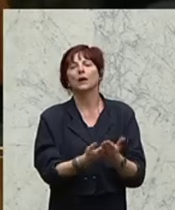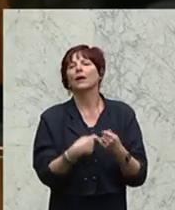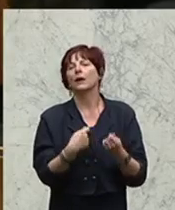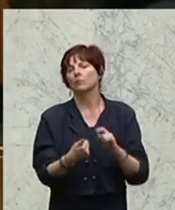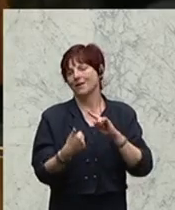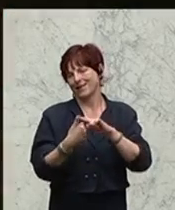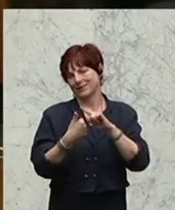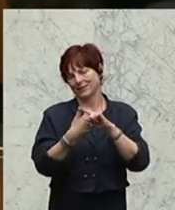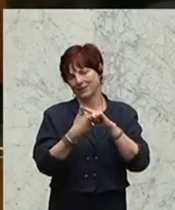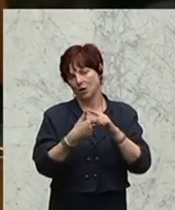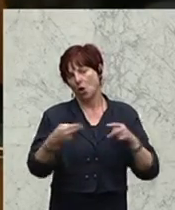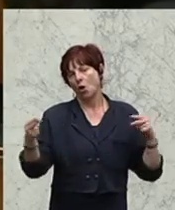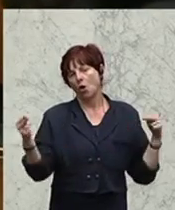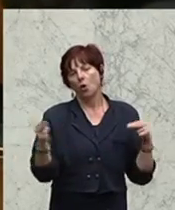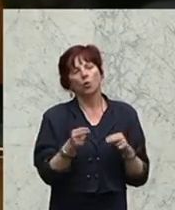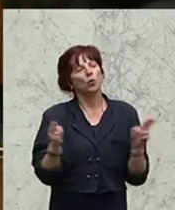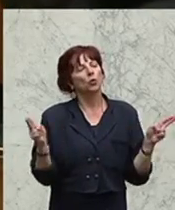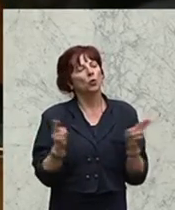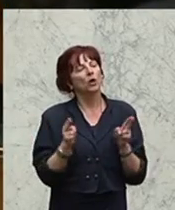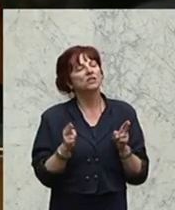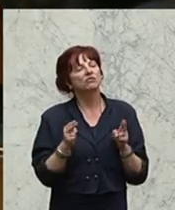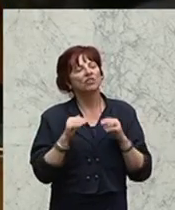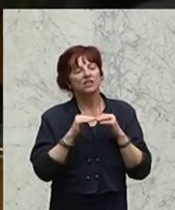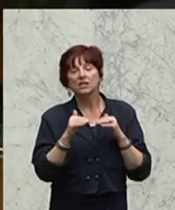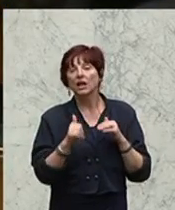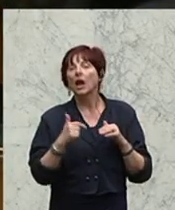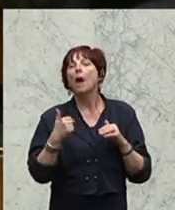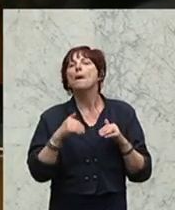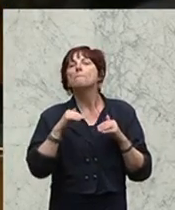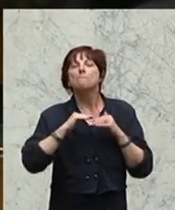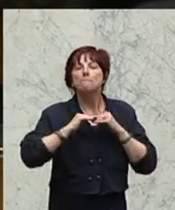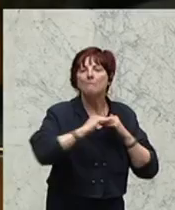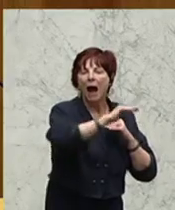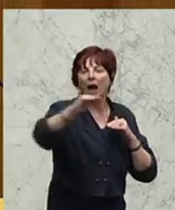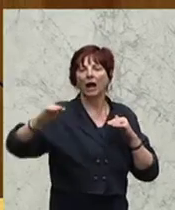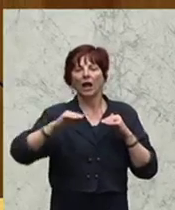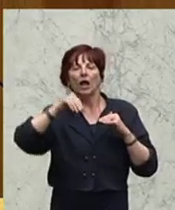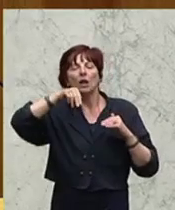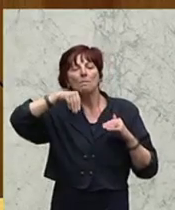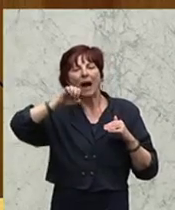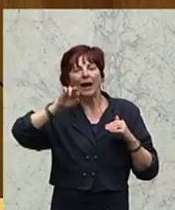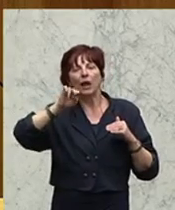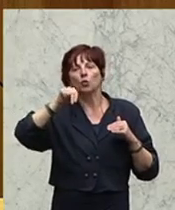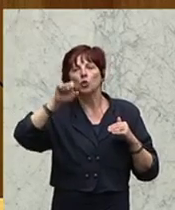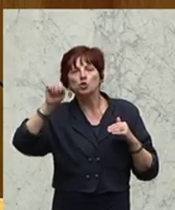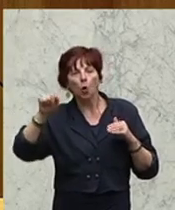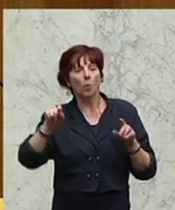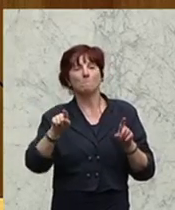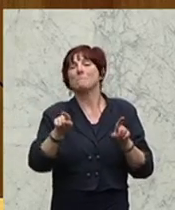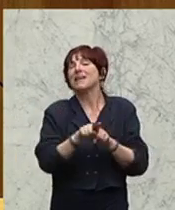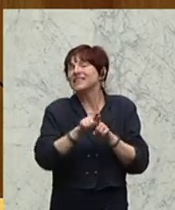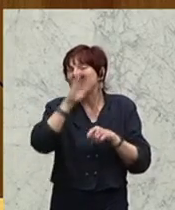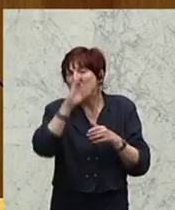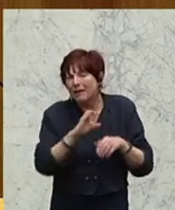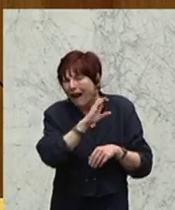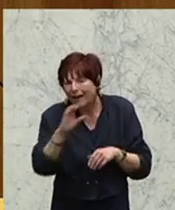Erstens, kurzfristig sofort zu tun, ist natürlich Mare Nostrum 2.0, wie das Caritas, wie das Diakonie, wie das die Volkshilfe,